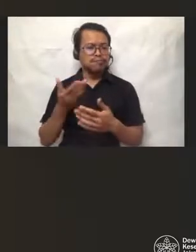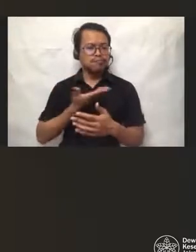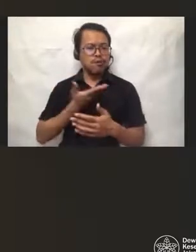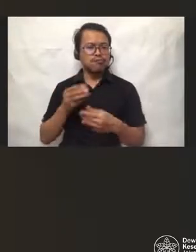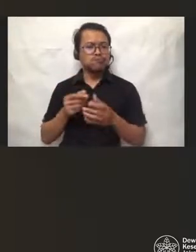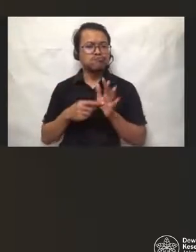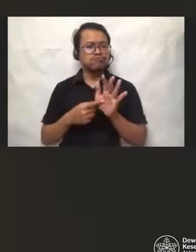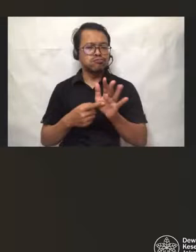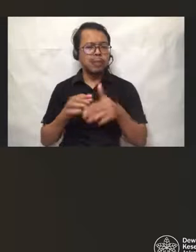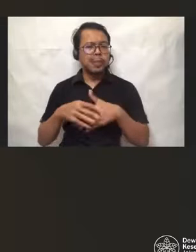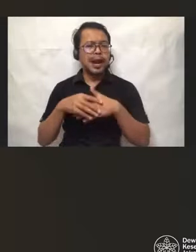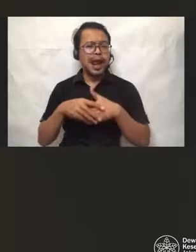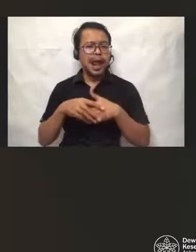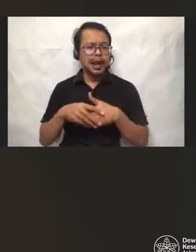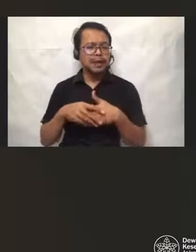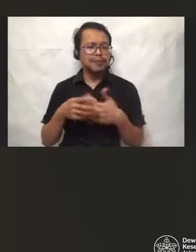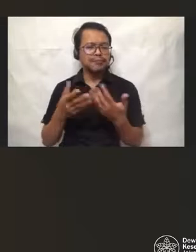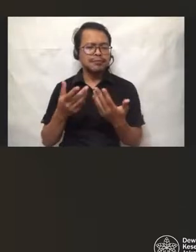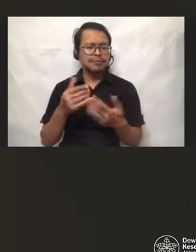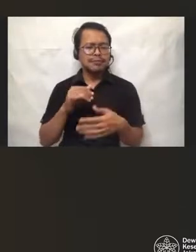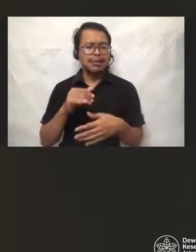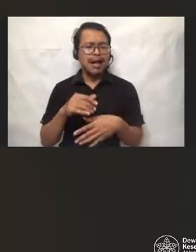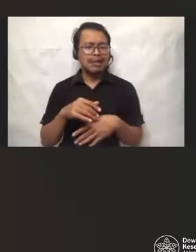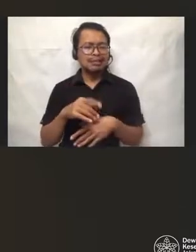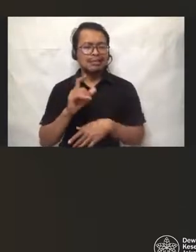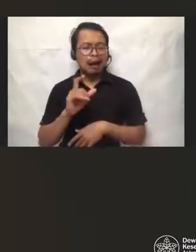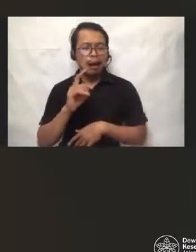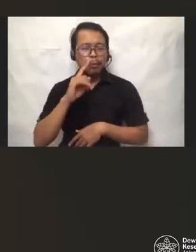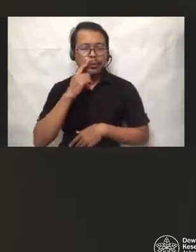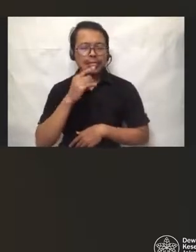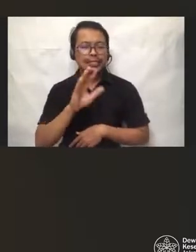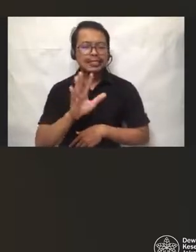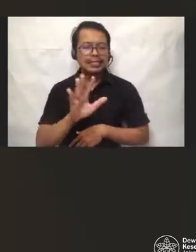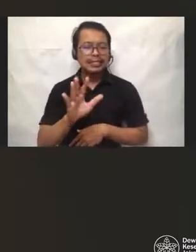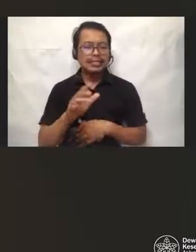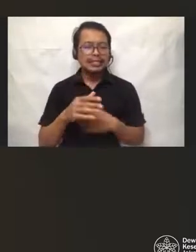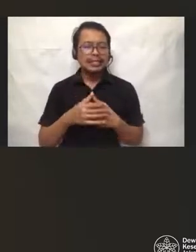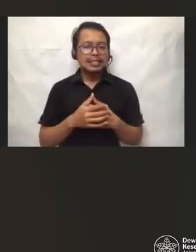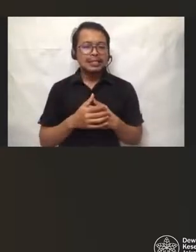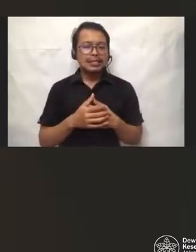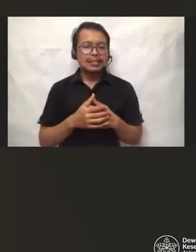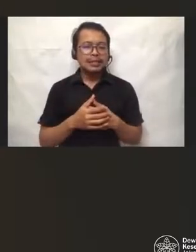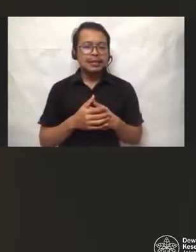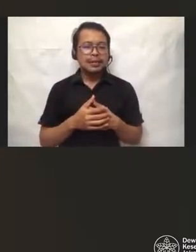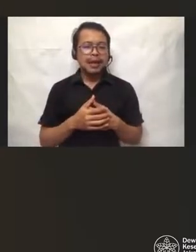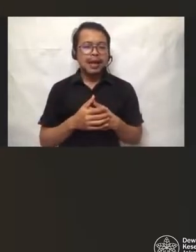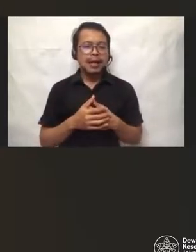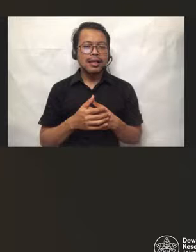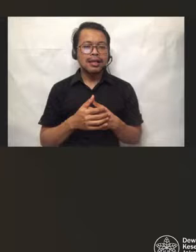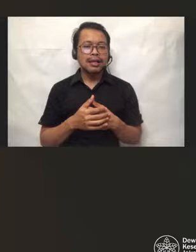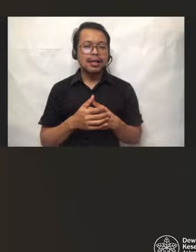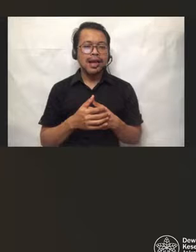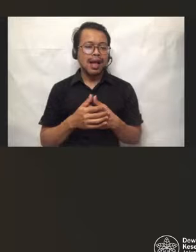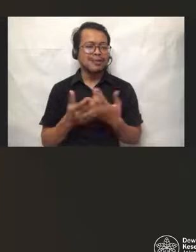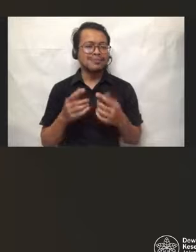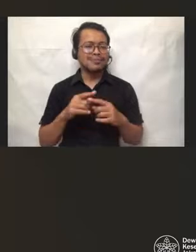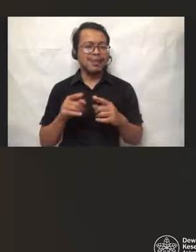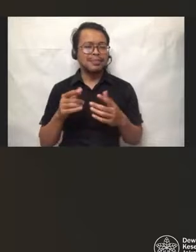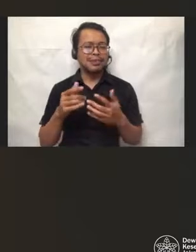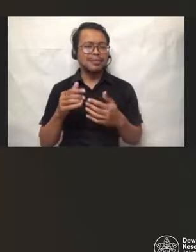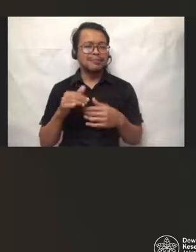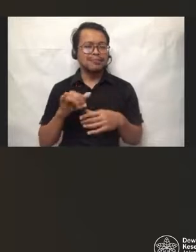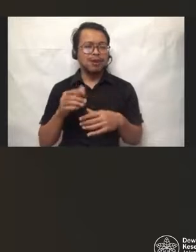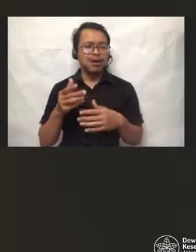ilmiah dan membosankan ala Profesor Descartes dan Einstein, tapi mengikuti jejak Niels Bohr dan